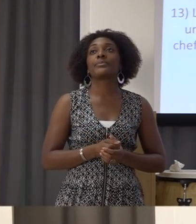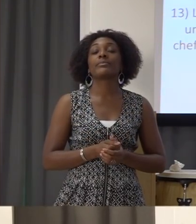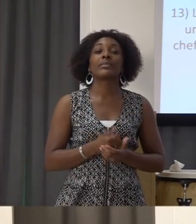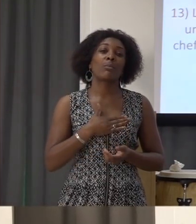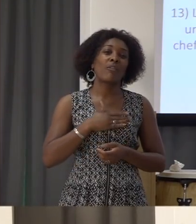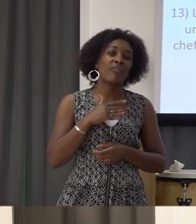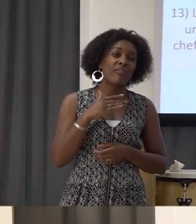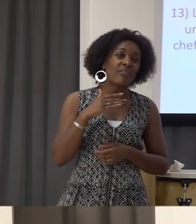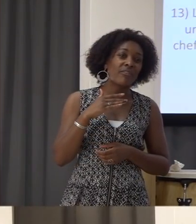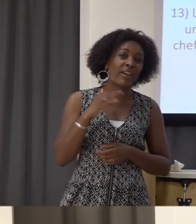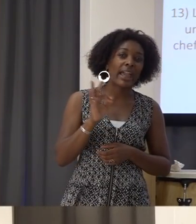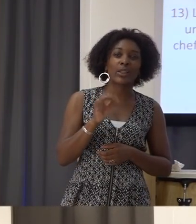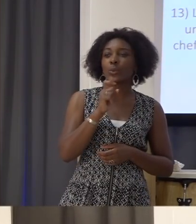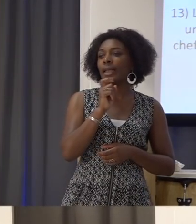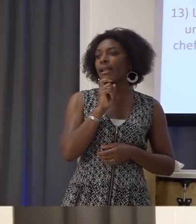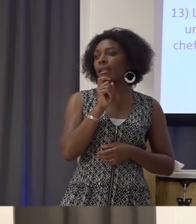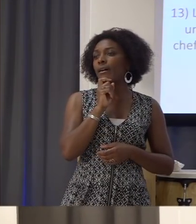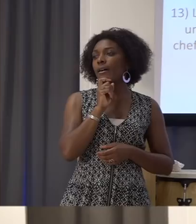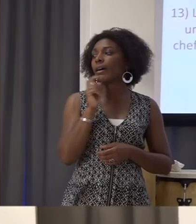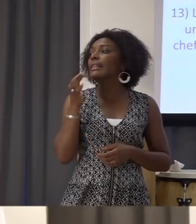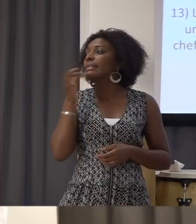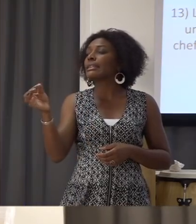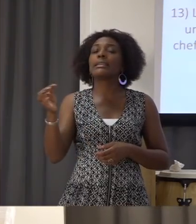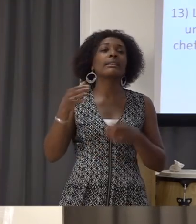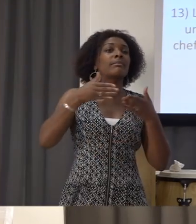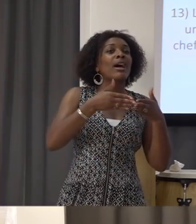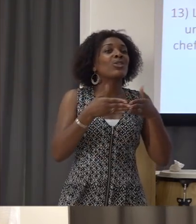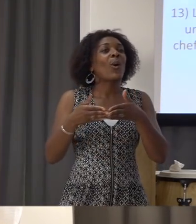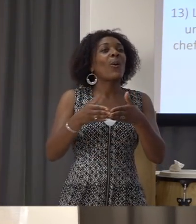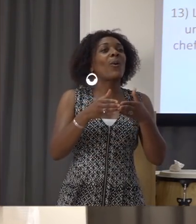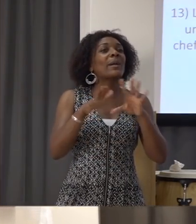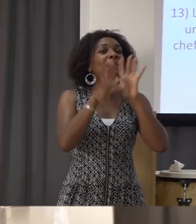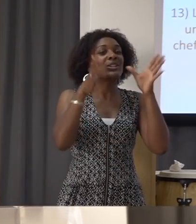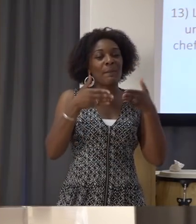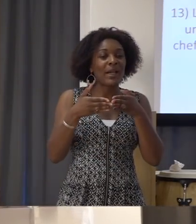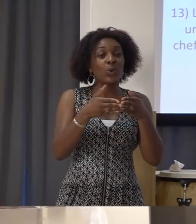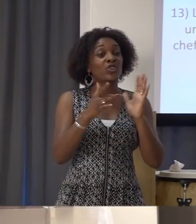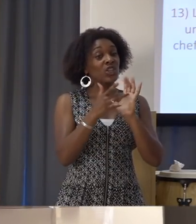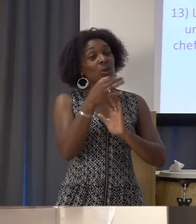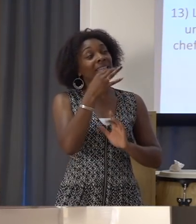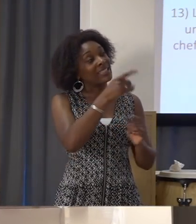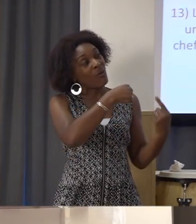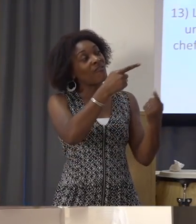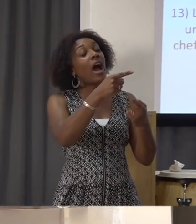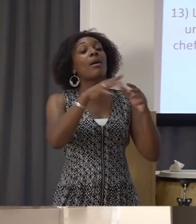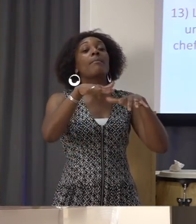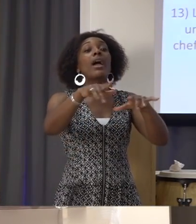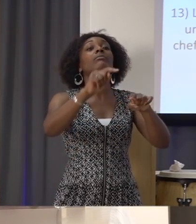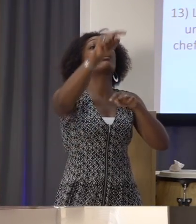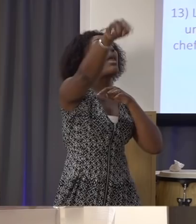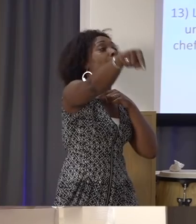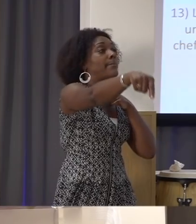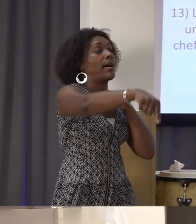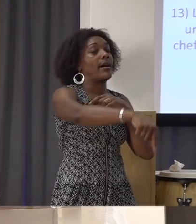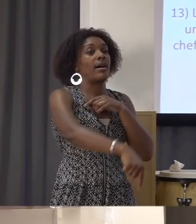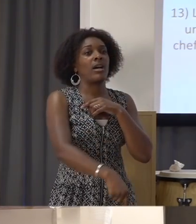Mon frère a parlé de la barque aujourd'hui. Jésus disait à ses disciples, voilà, allons de l'autre côté.